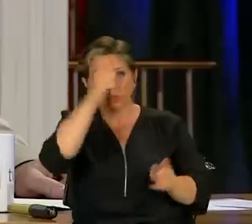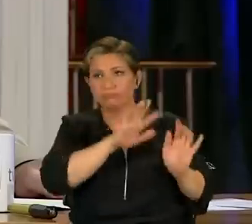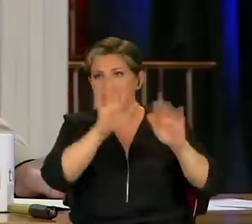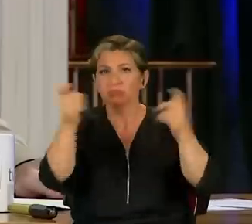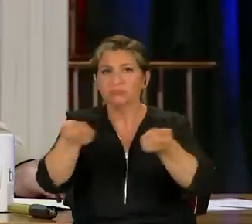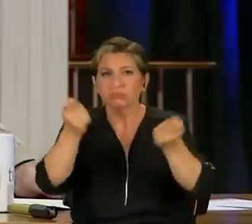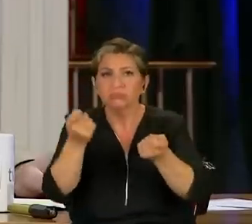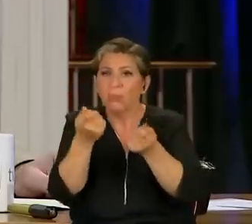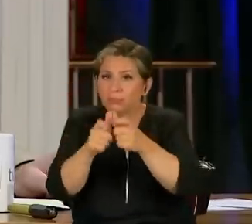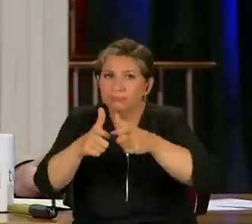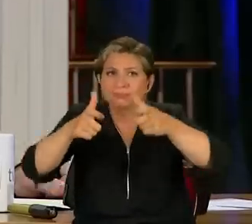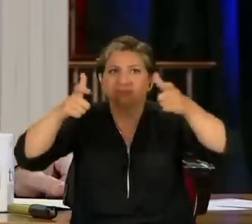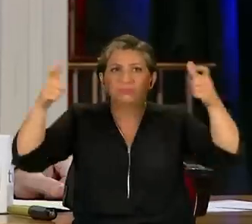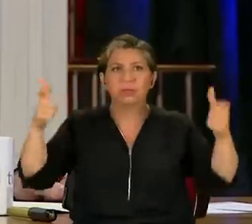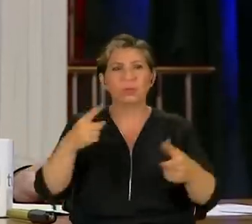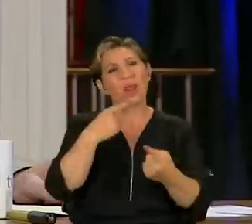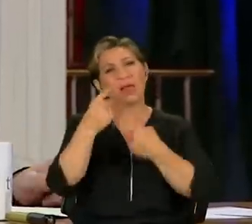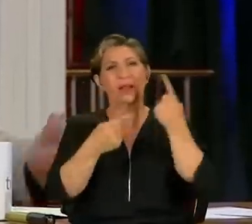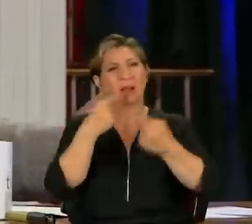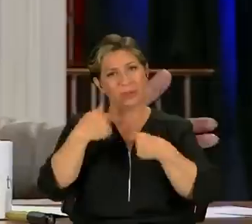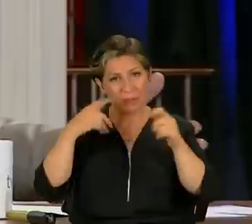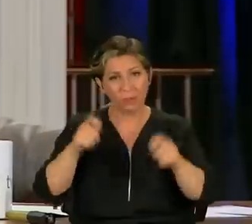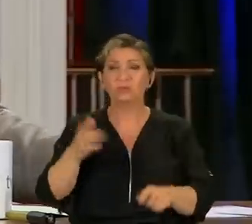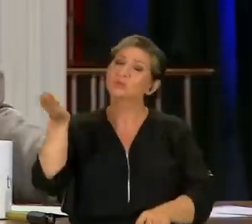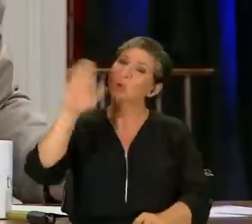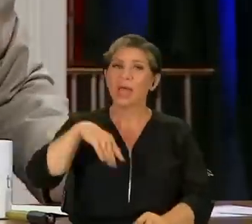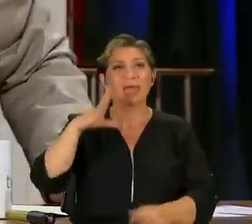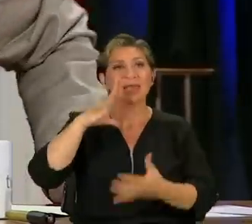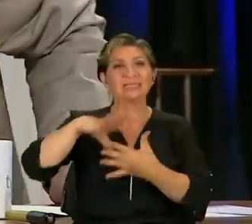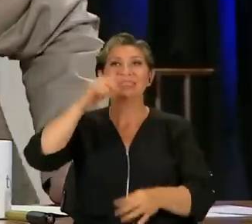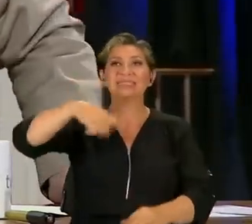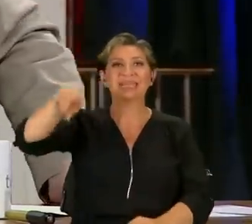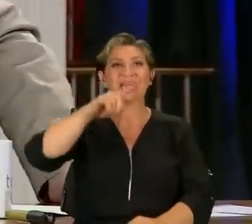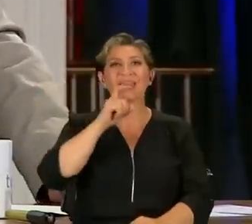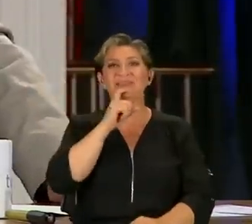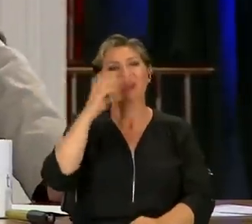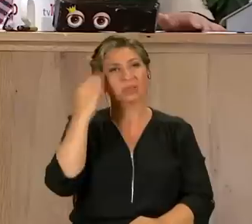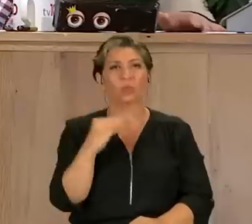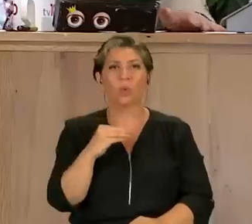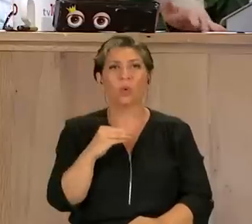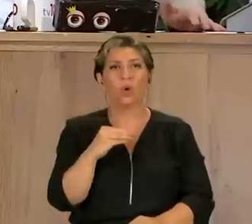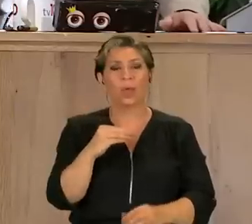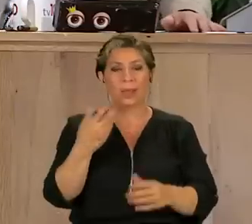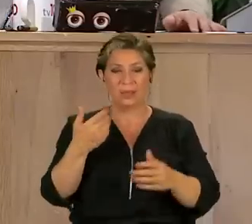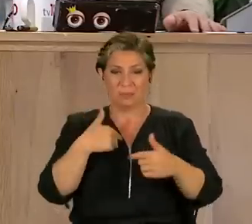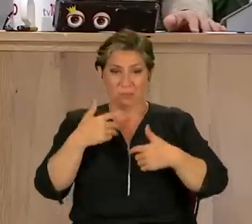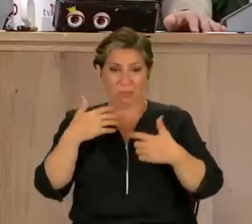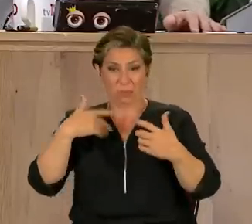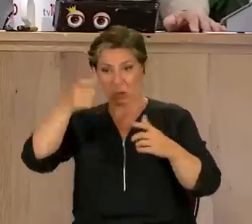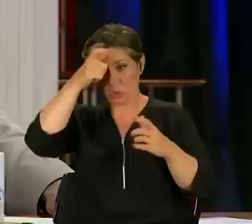etti. Aynen. Yani bu işte bunları burada bu lafları söylüyoruz. Bu da hani insanlar böyle